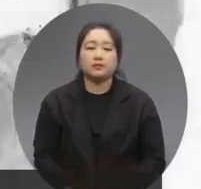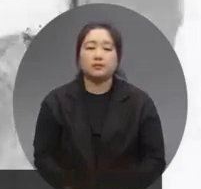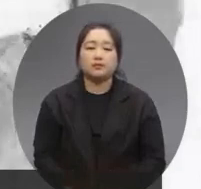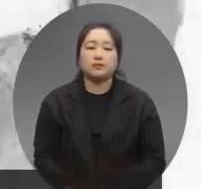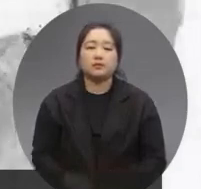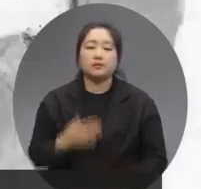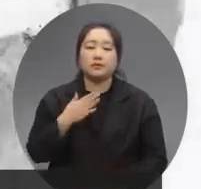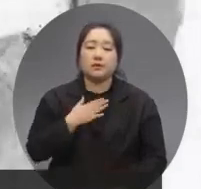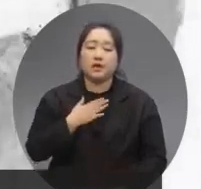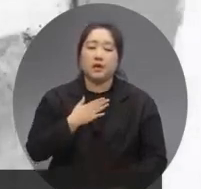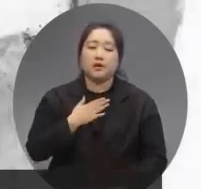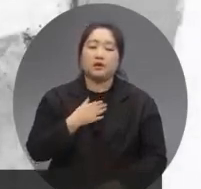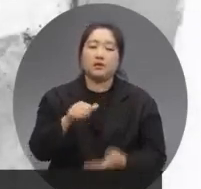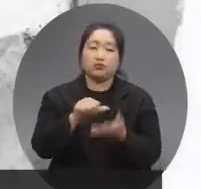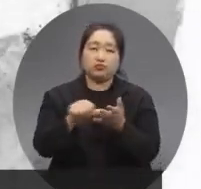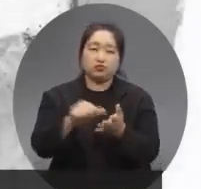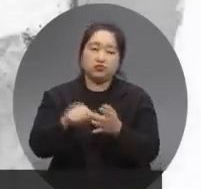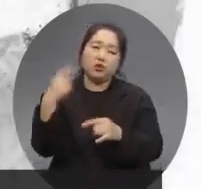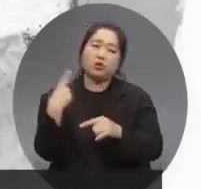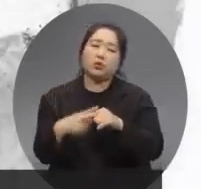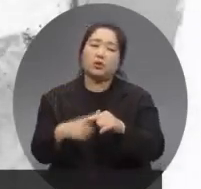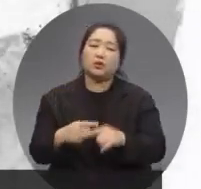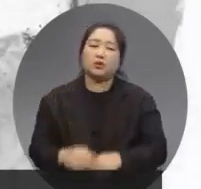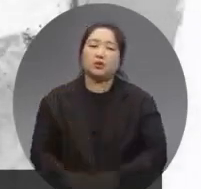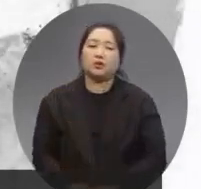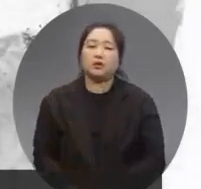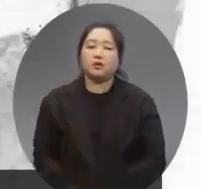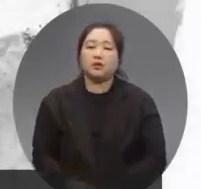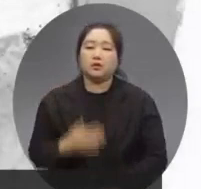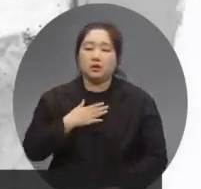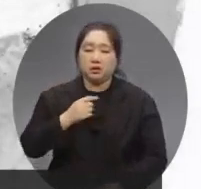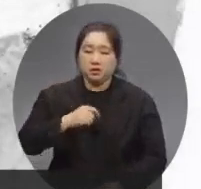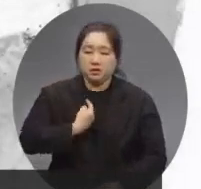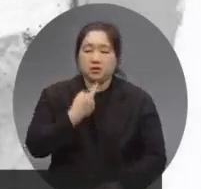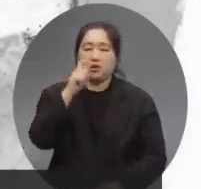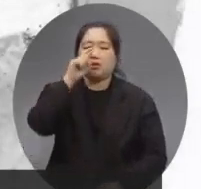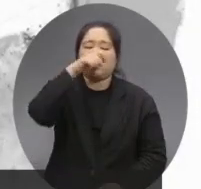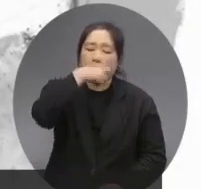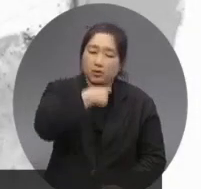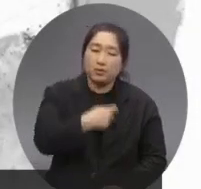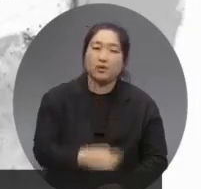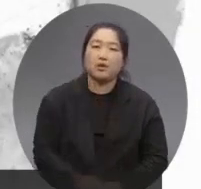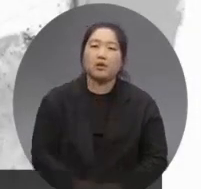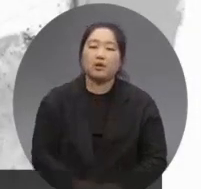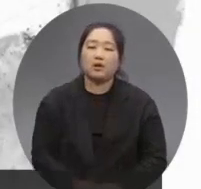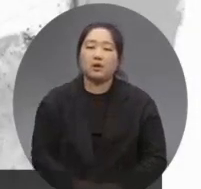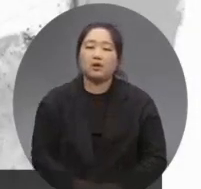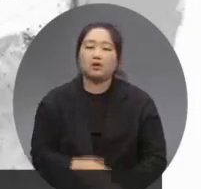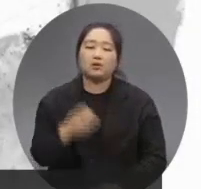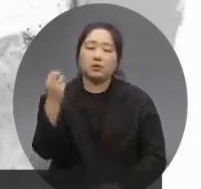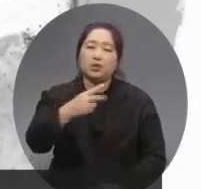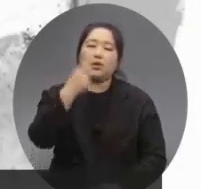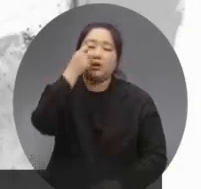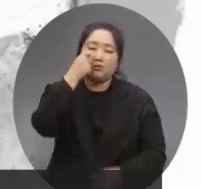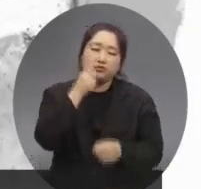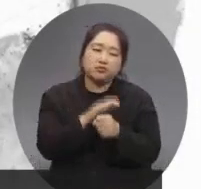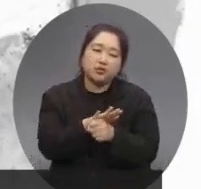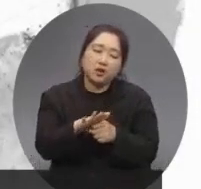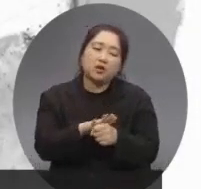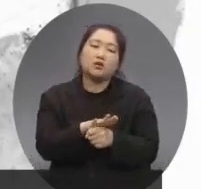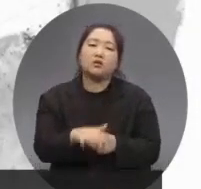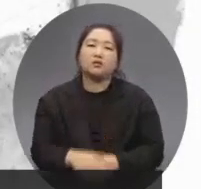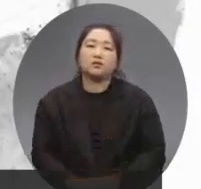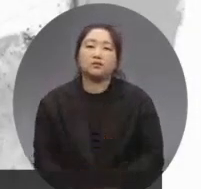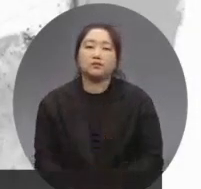나는 철저하게 상품으로 취급되는 것이다. 나 자신이 정말 더럽고 더럽다. 그리고 가엽다. 미친